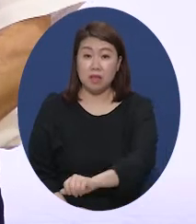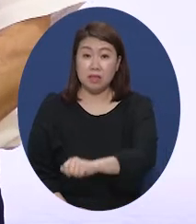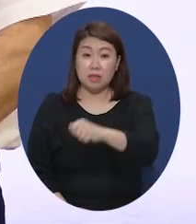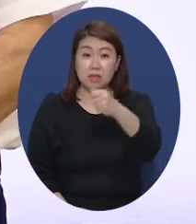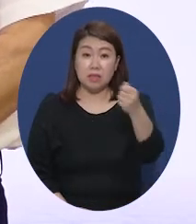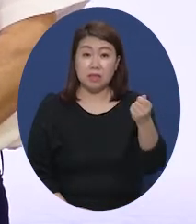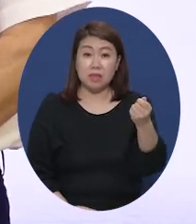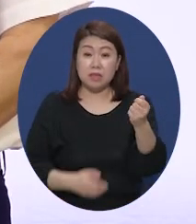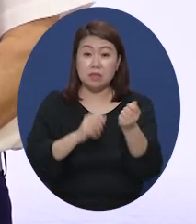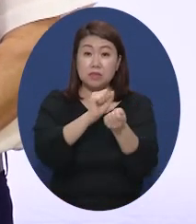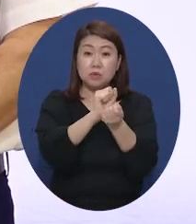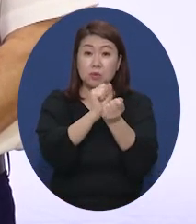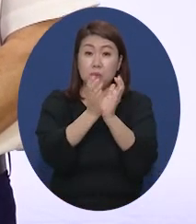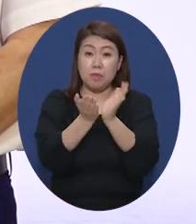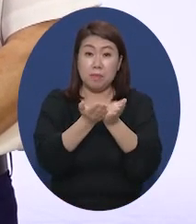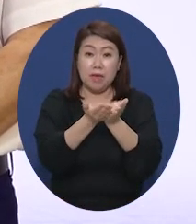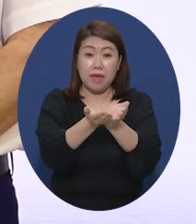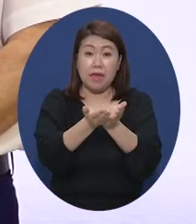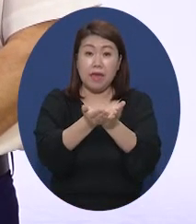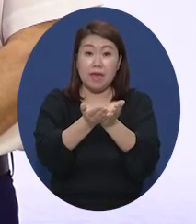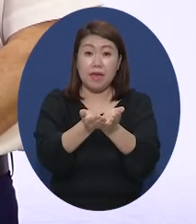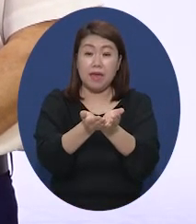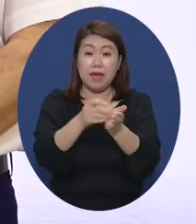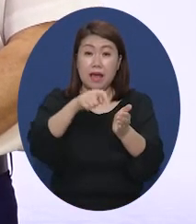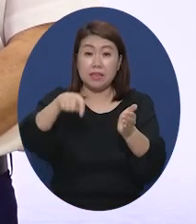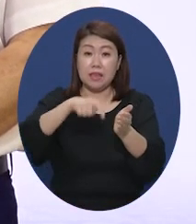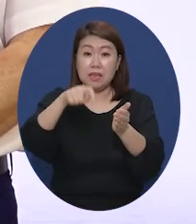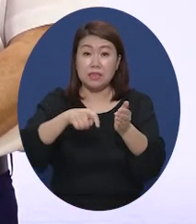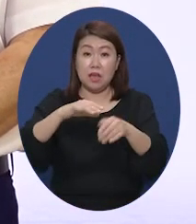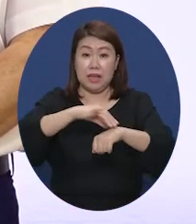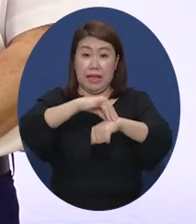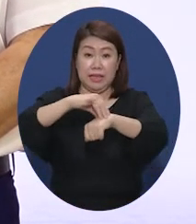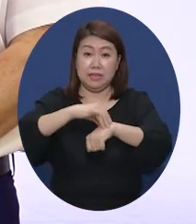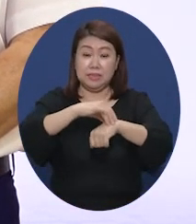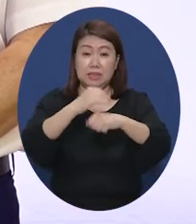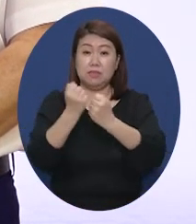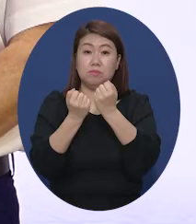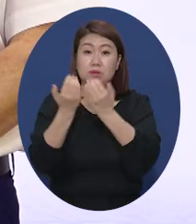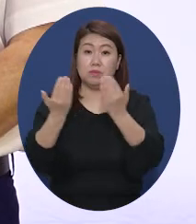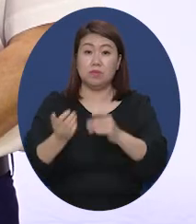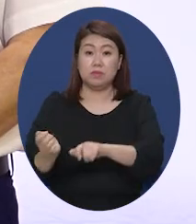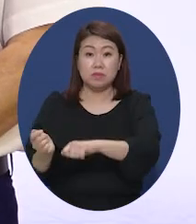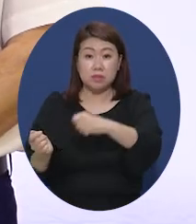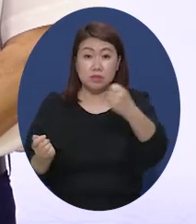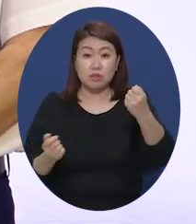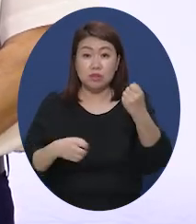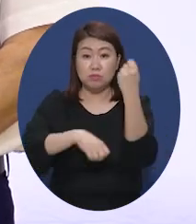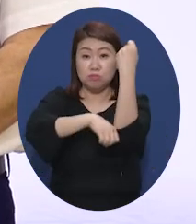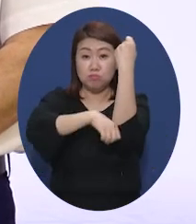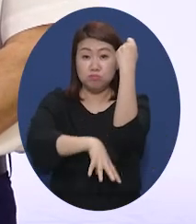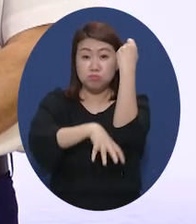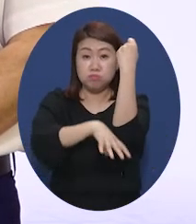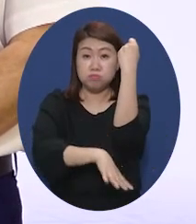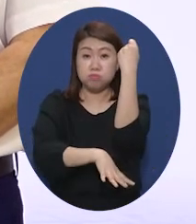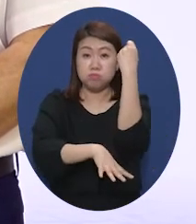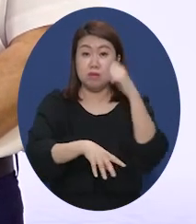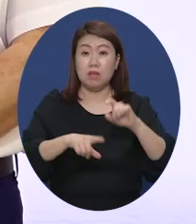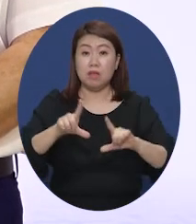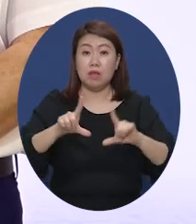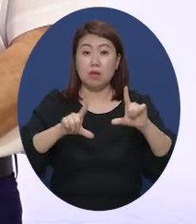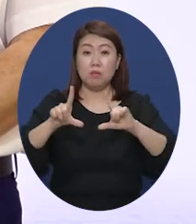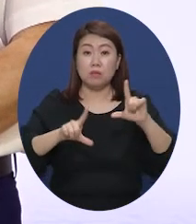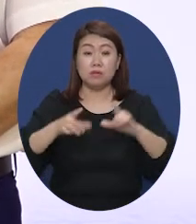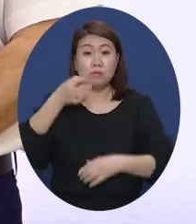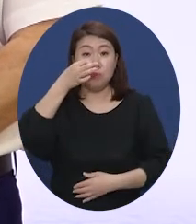그 다음 보면 이제 제가 탔던 관광 그 배에서 그 안내자가 그 연꽃을 들어서 뿌리가 어떤지